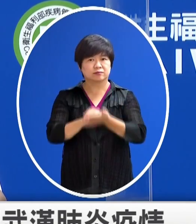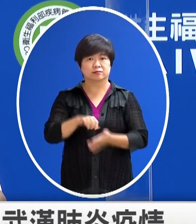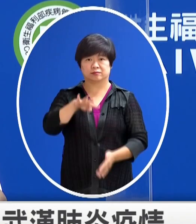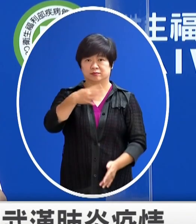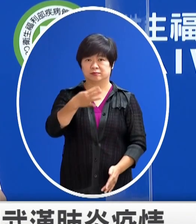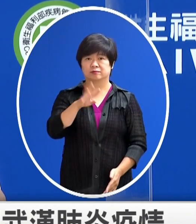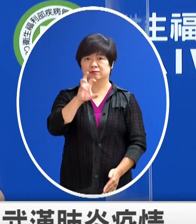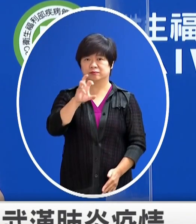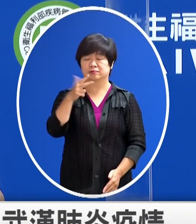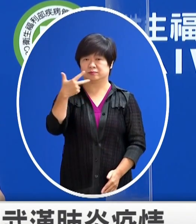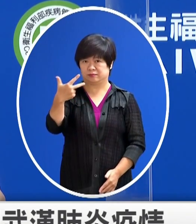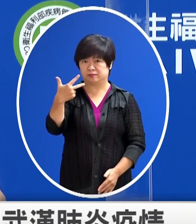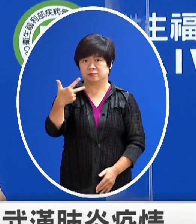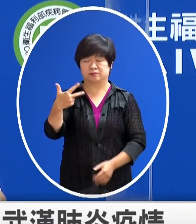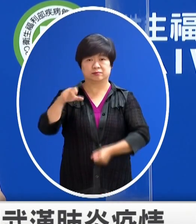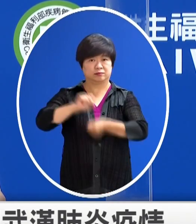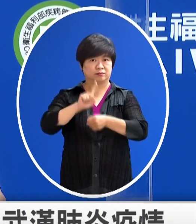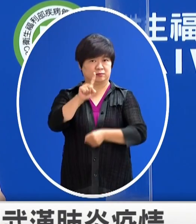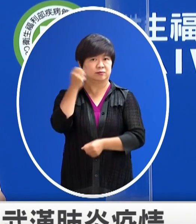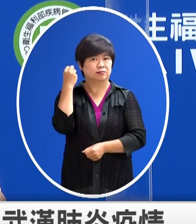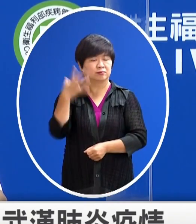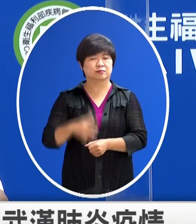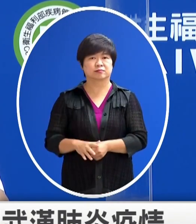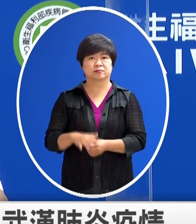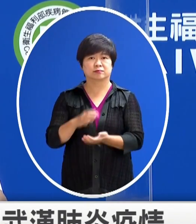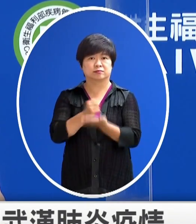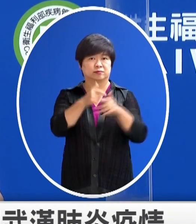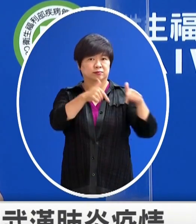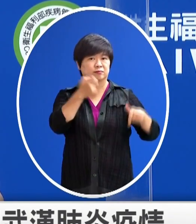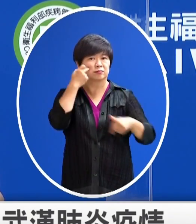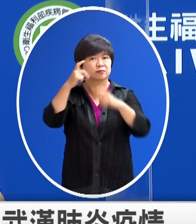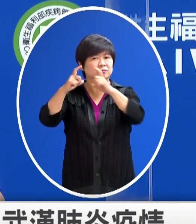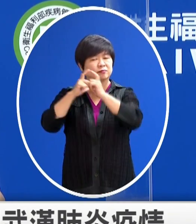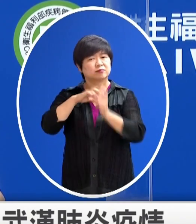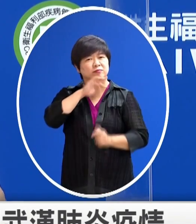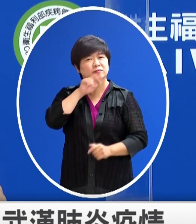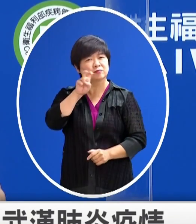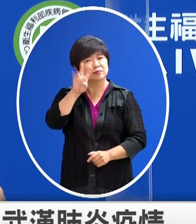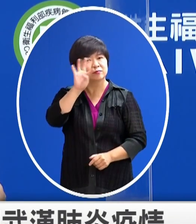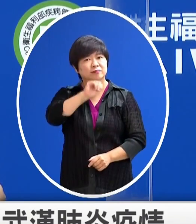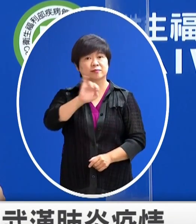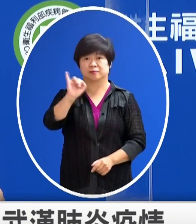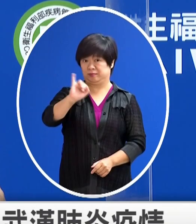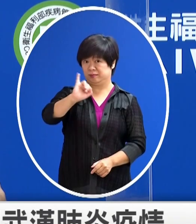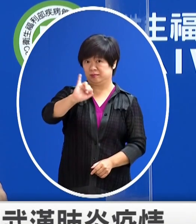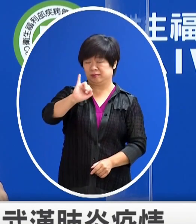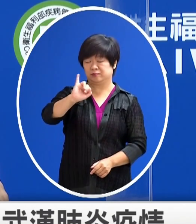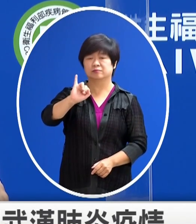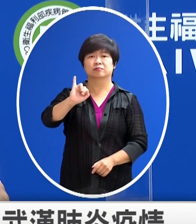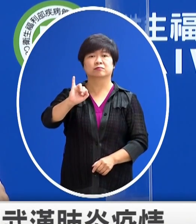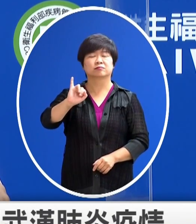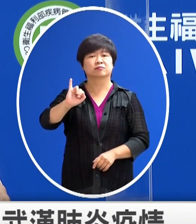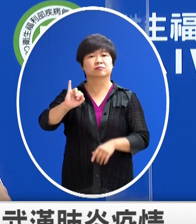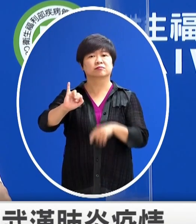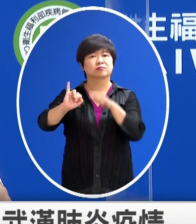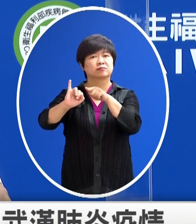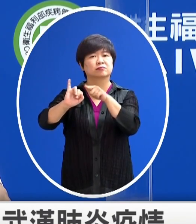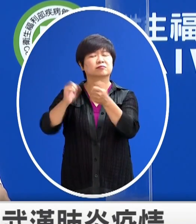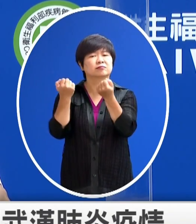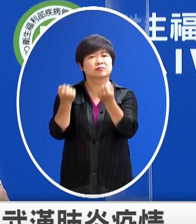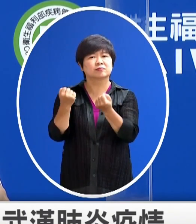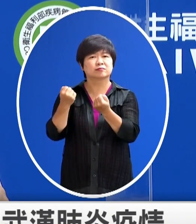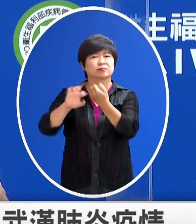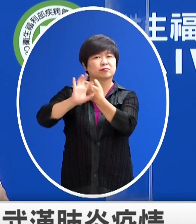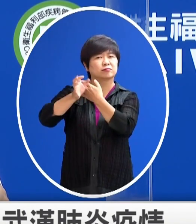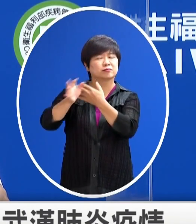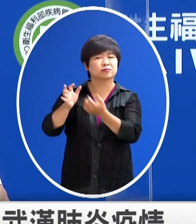的案例哈，它是新增的哈，从墨西哥回来20多岁的女性。那其他在墨西哥的